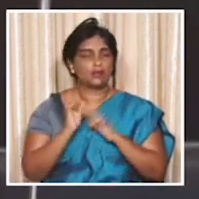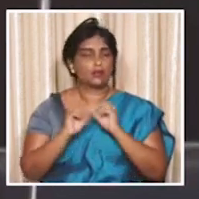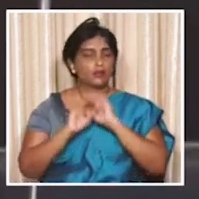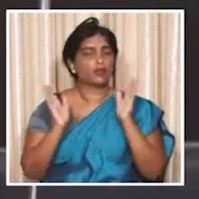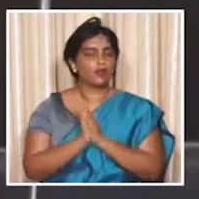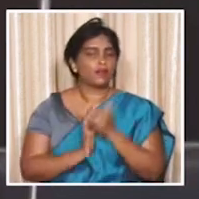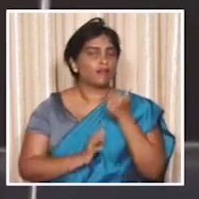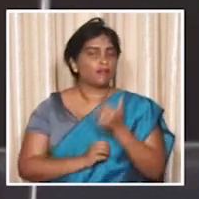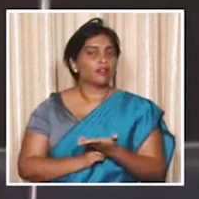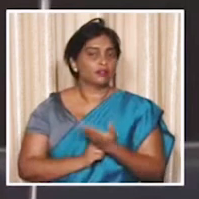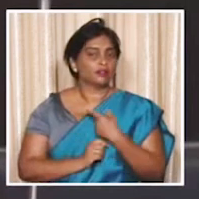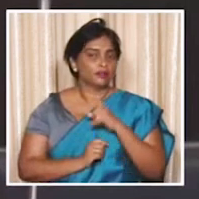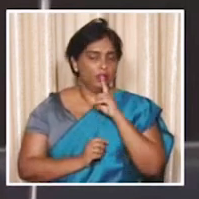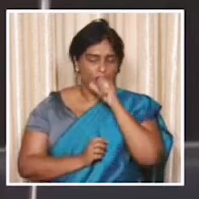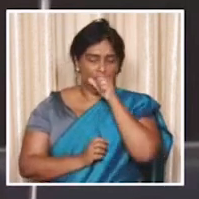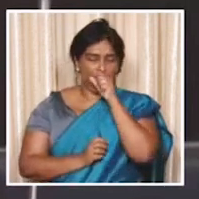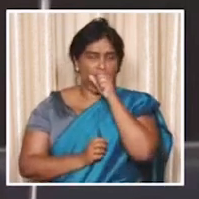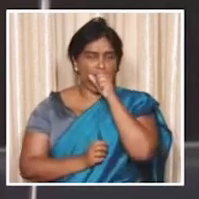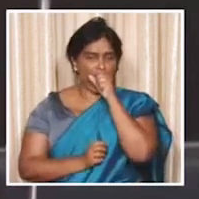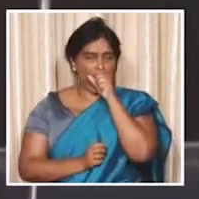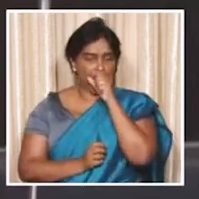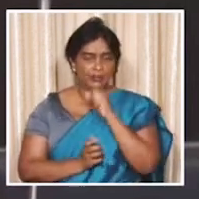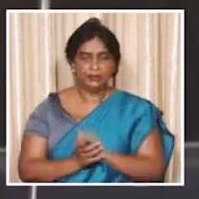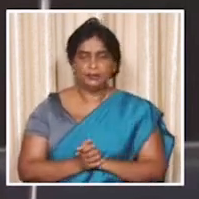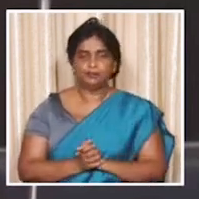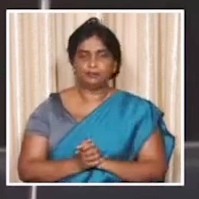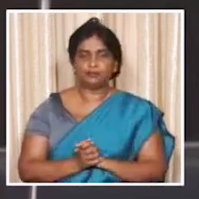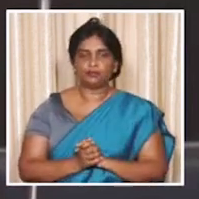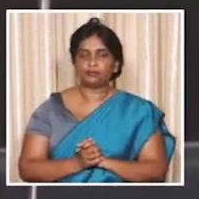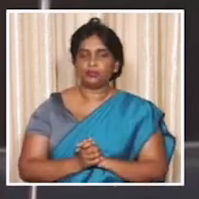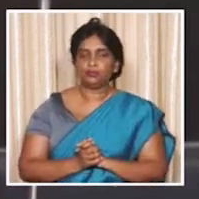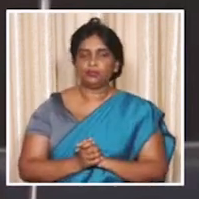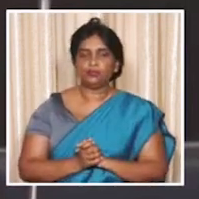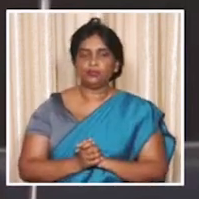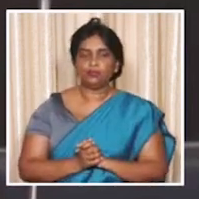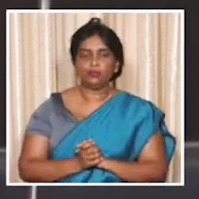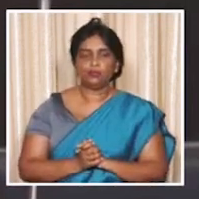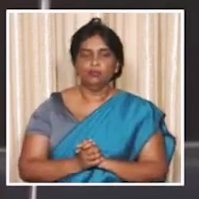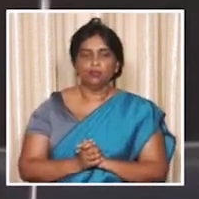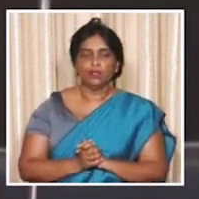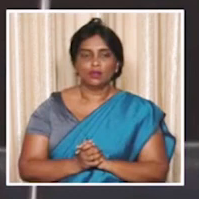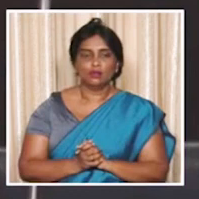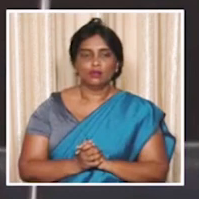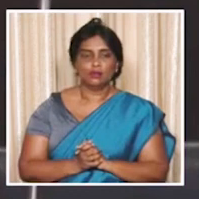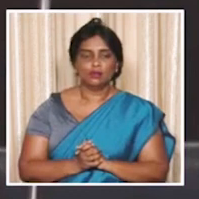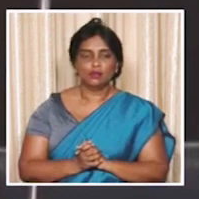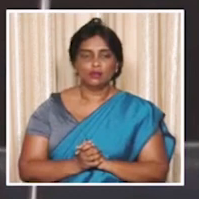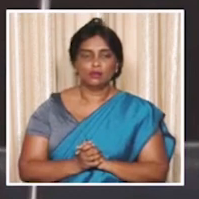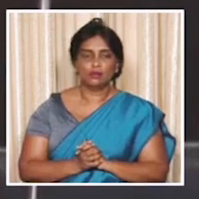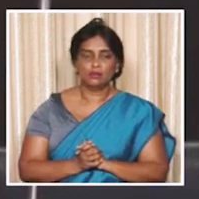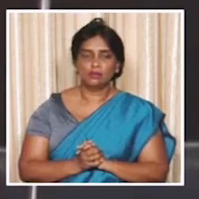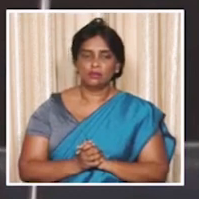ඔක්කොම අත්‍යවශ්‍ය දේවල්නේ. ඒකයි මම කියන්නේ. අනිත් මේ නගර සභා මේ urban development minister නෑ මෙතන. කවුද මේ මෙතන?